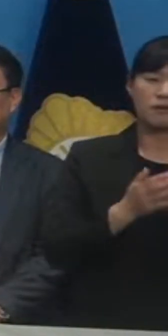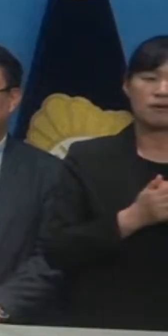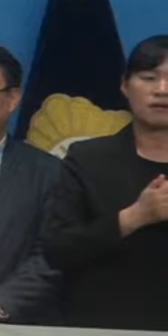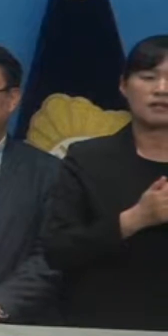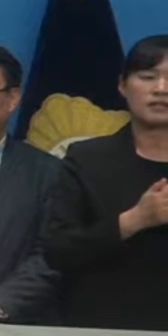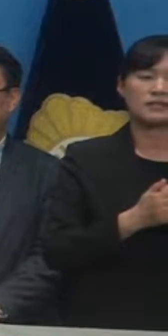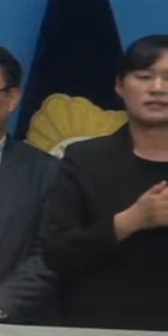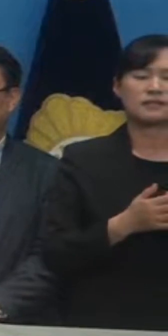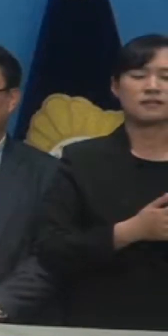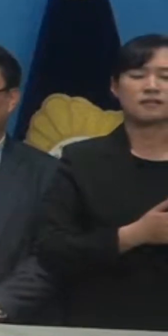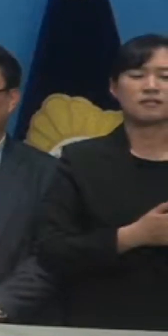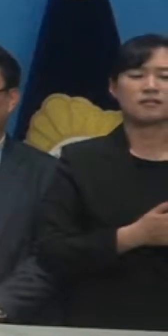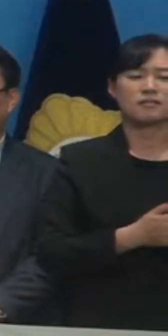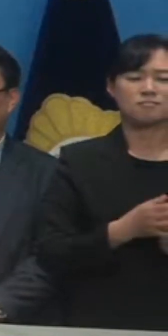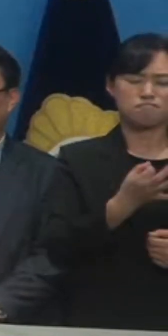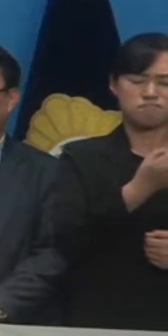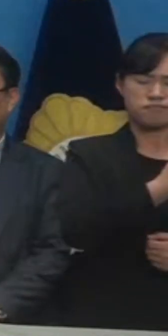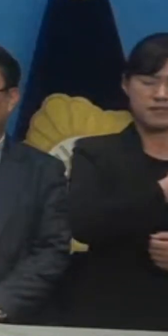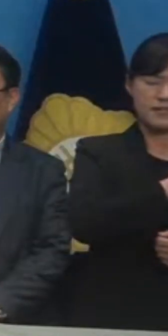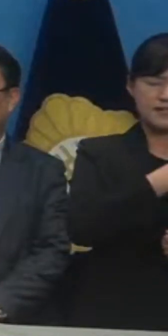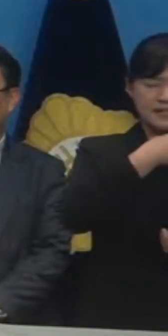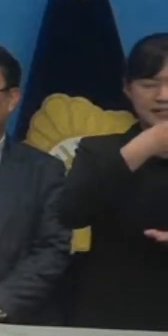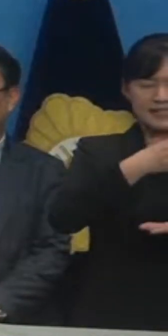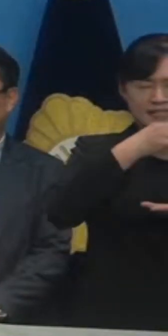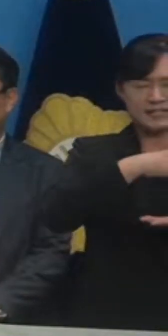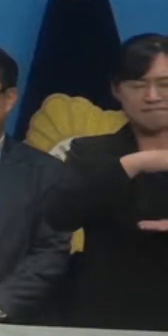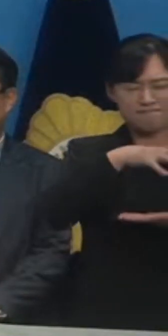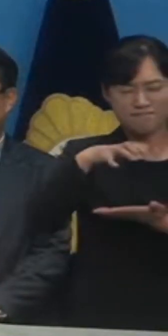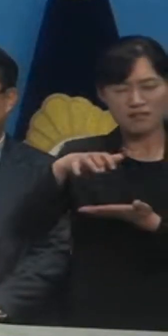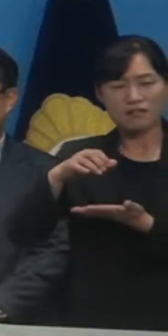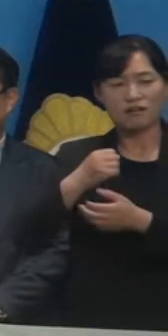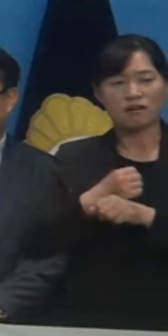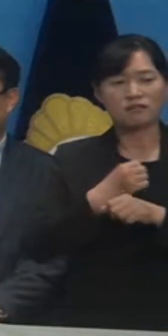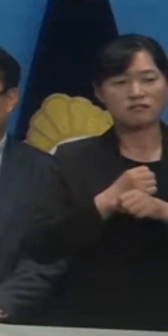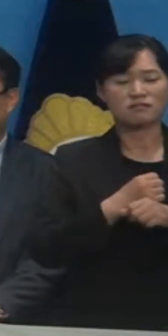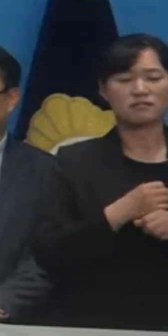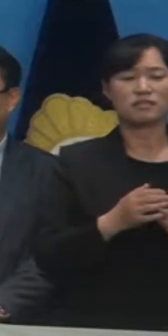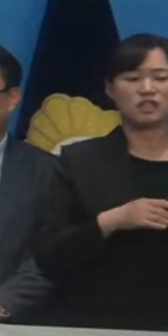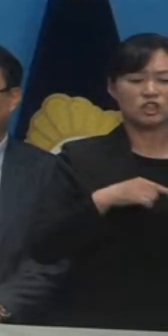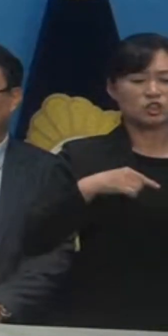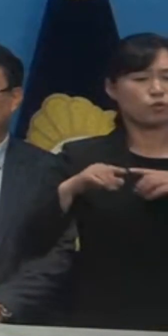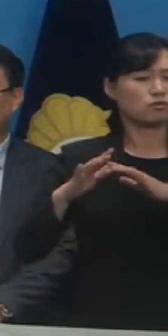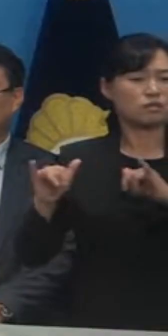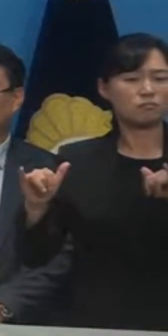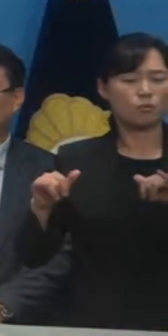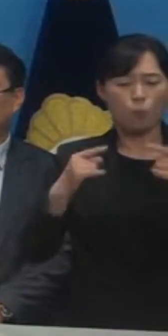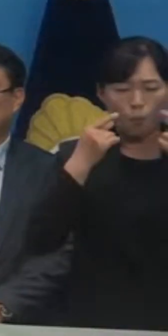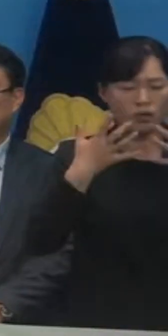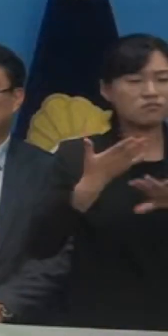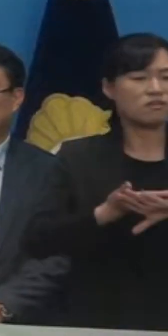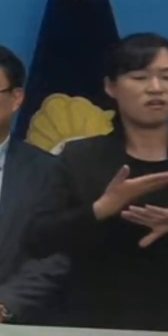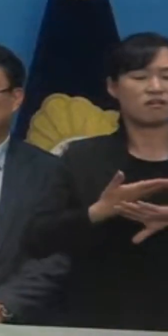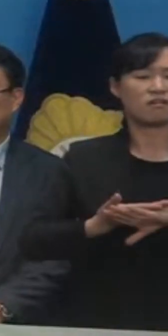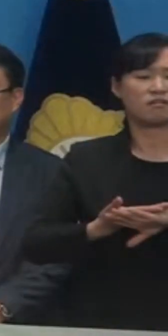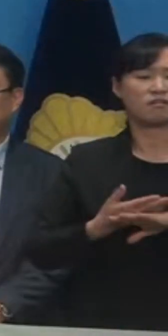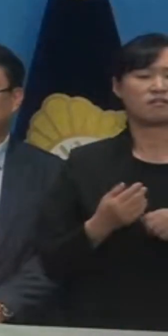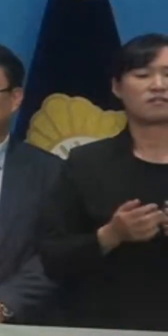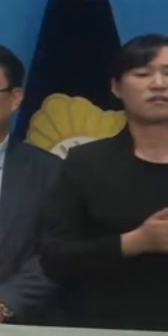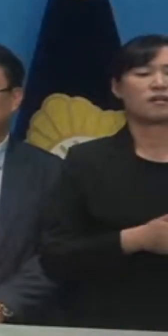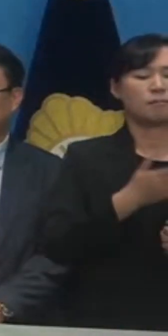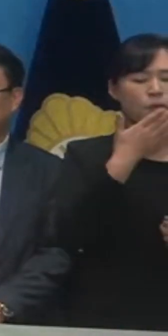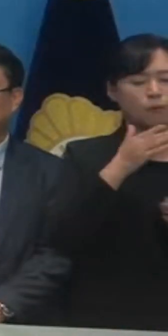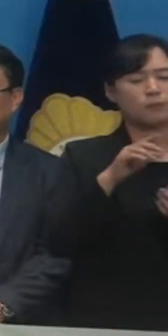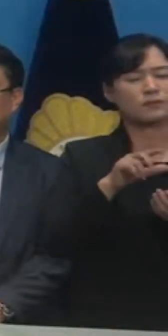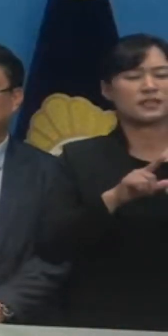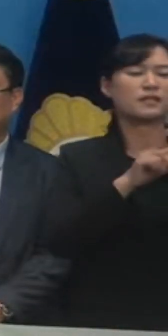출세 가도를 달리거나 부유재산을 가진 기성 정치인들과는 확실히 다른 길을 걸어오셨으며 먹고